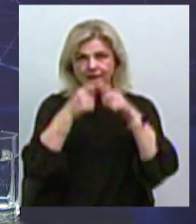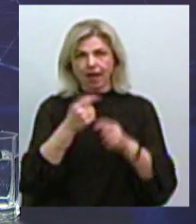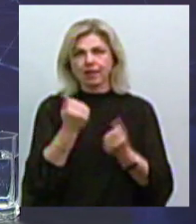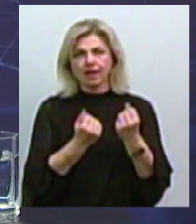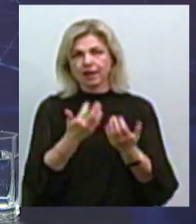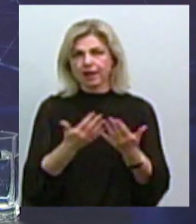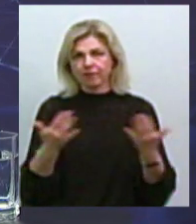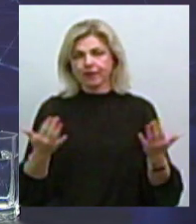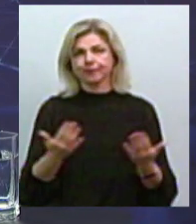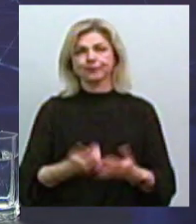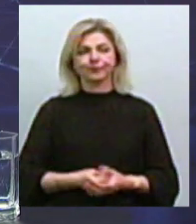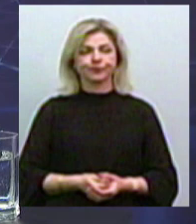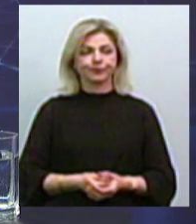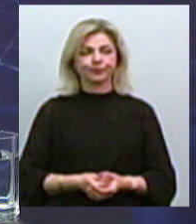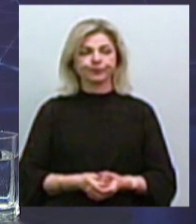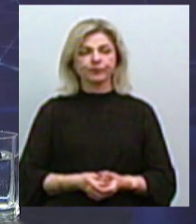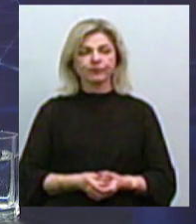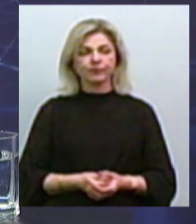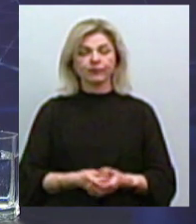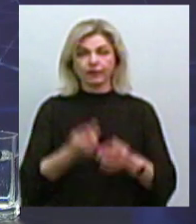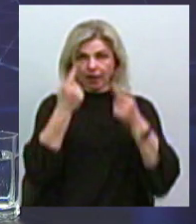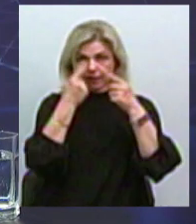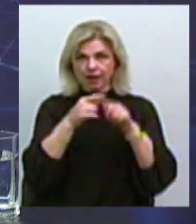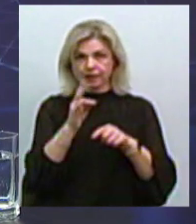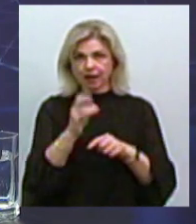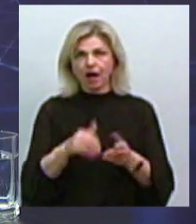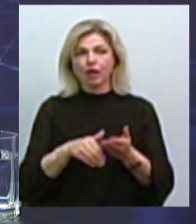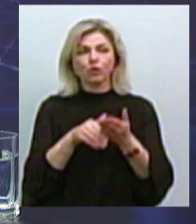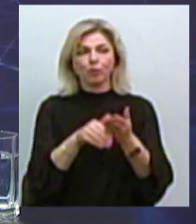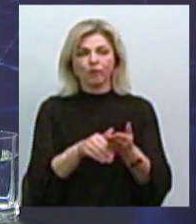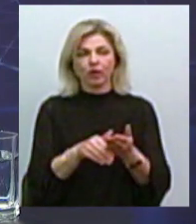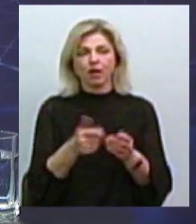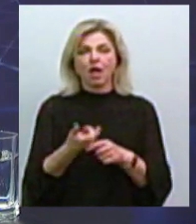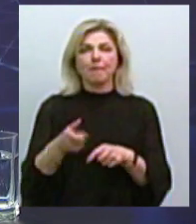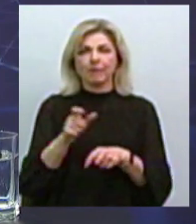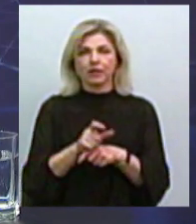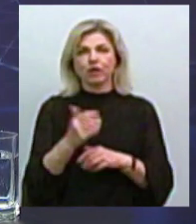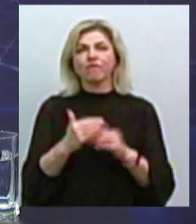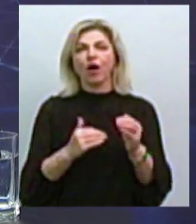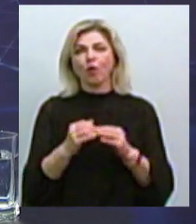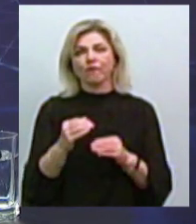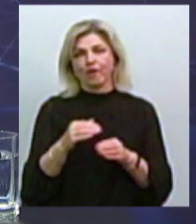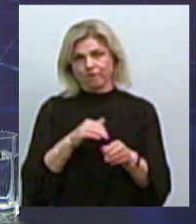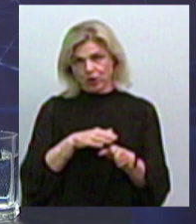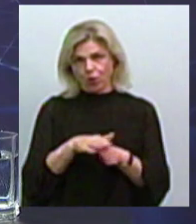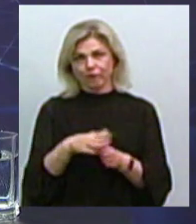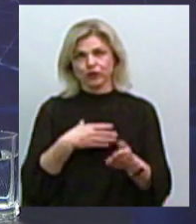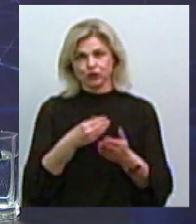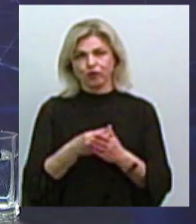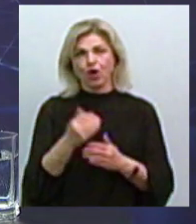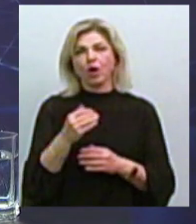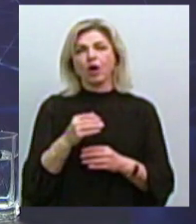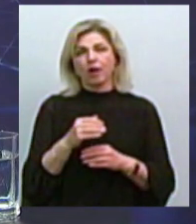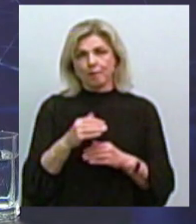яка, скажімо, допомагає, скажімо, більш фахово виконувати свої професійні